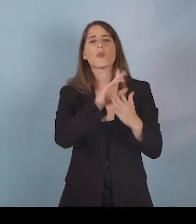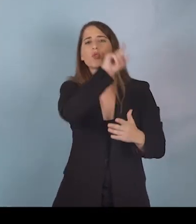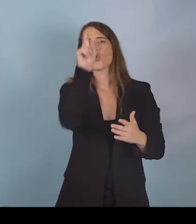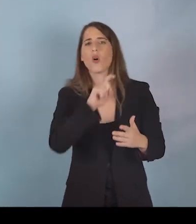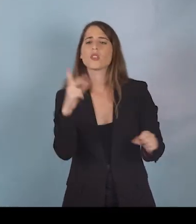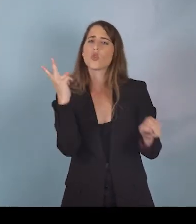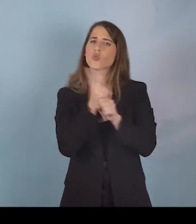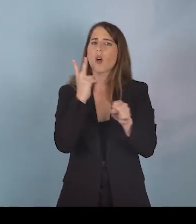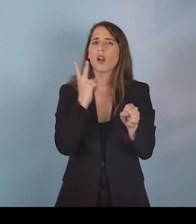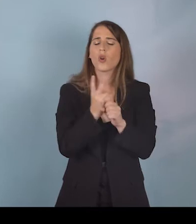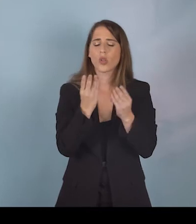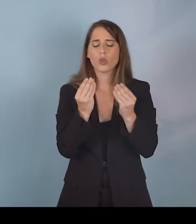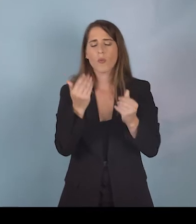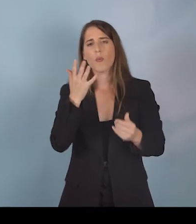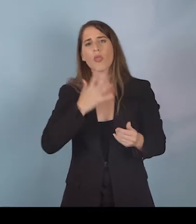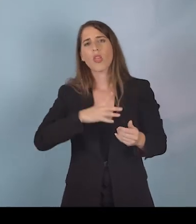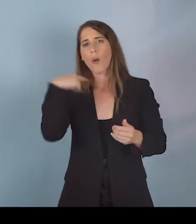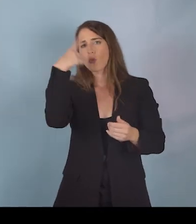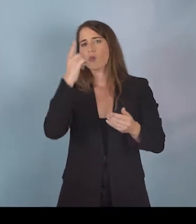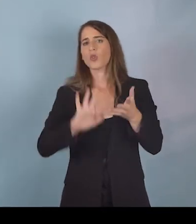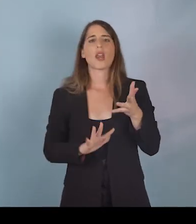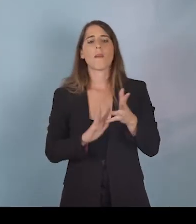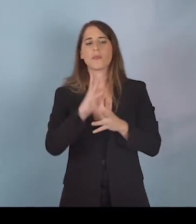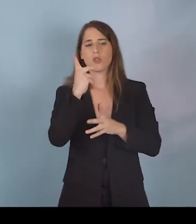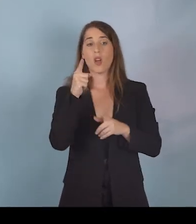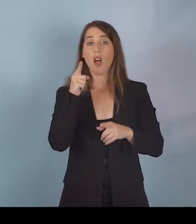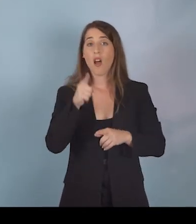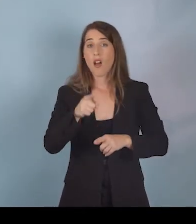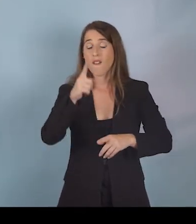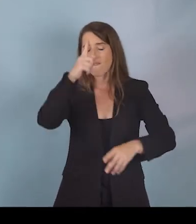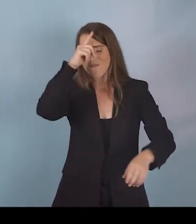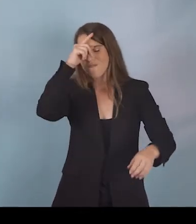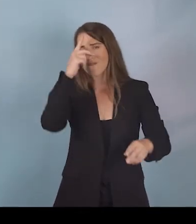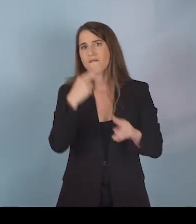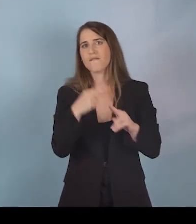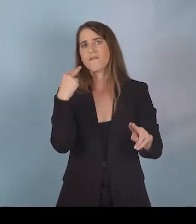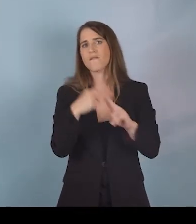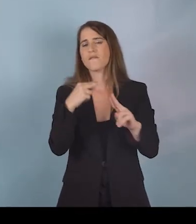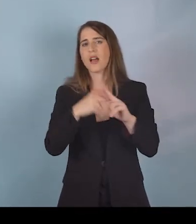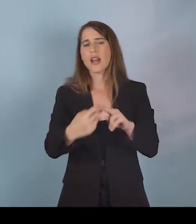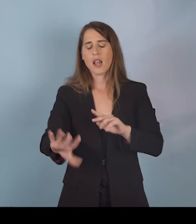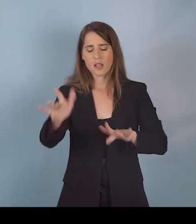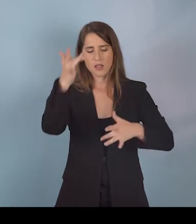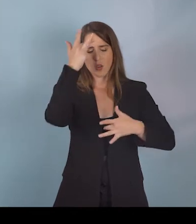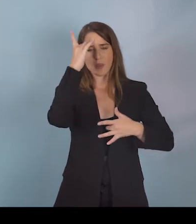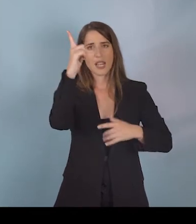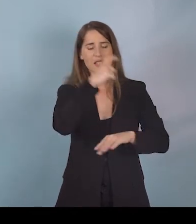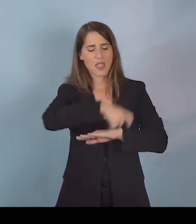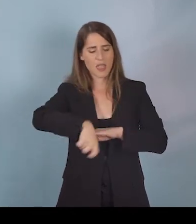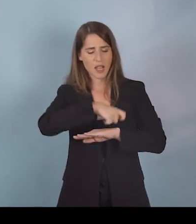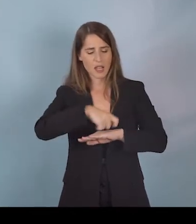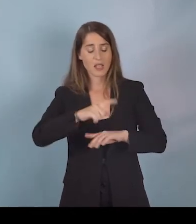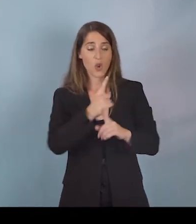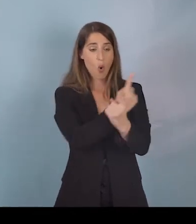ανεξάρτητα από το πώς αντιμετωπίζουμε τη ζωή, τη σεξουαλικότητα, τον τρόπο που θέλουμε να αναπτύσσουμε την προσωπικότητά μας. Και εκεί είναι πολύ βασικό να